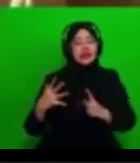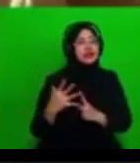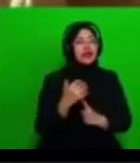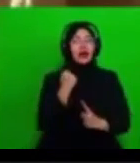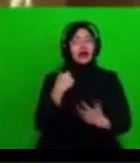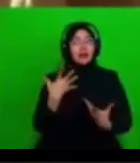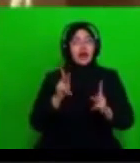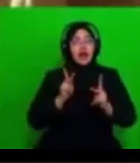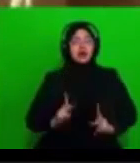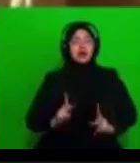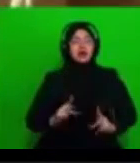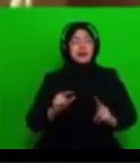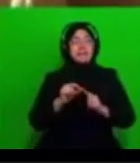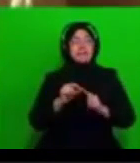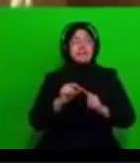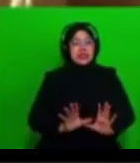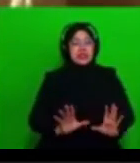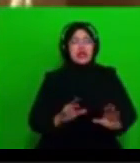itu benar-benar